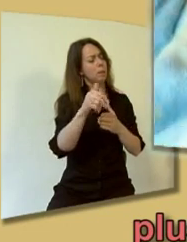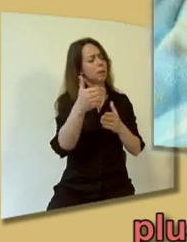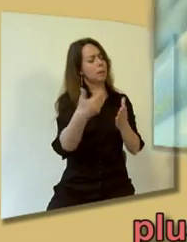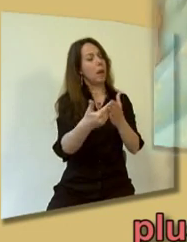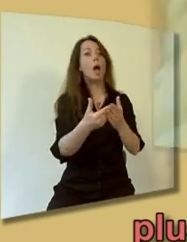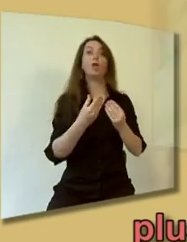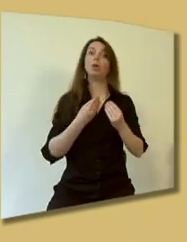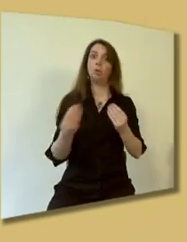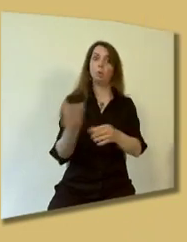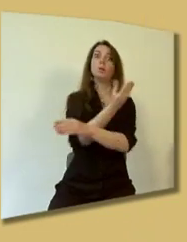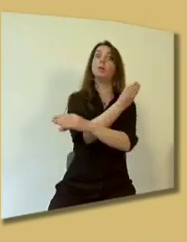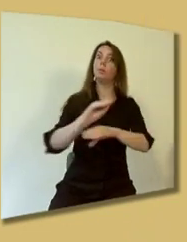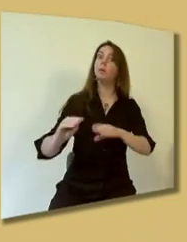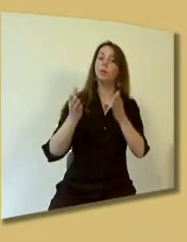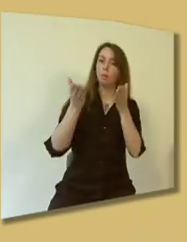sécurité.